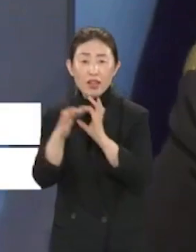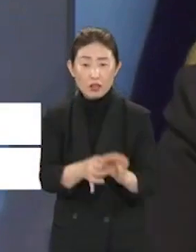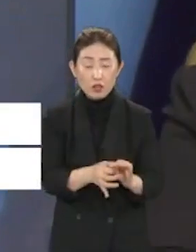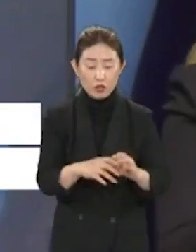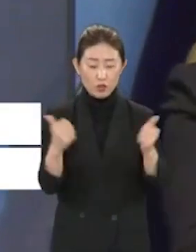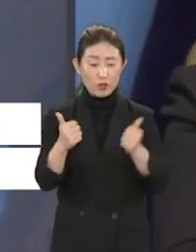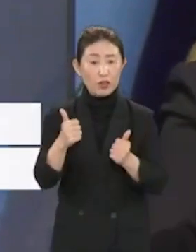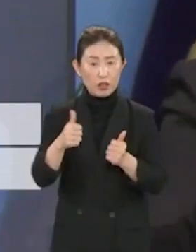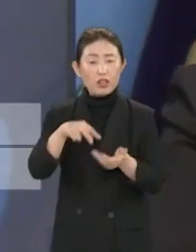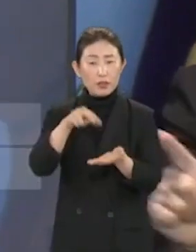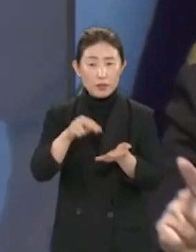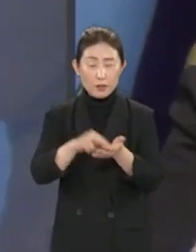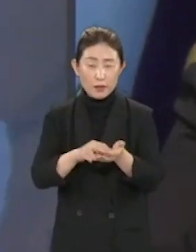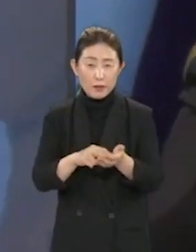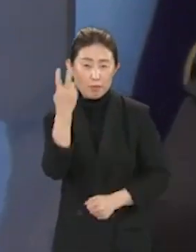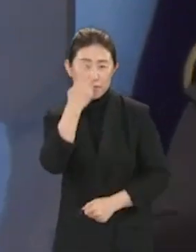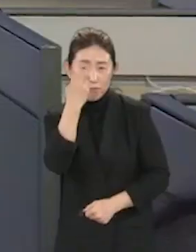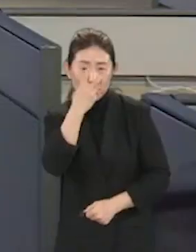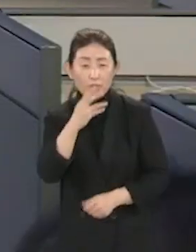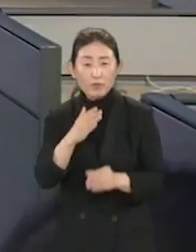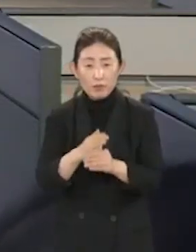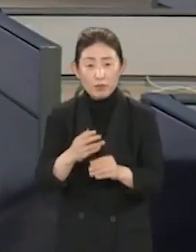국회 차원에서도 대응에 나섰습니다.